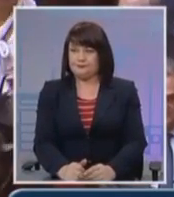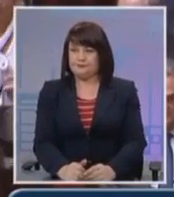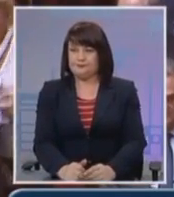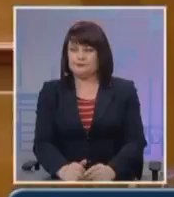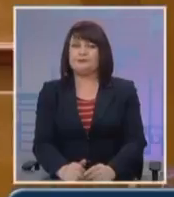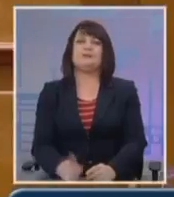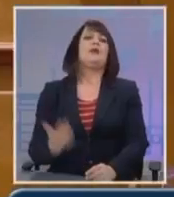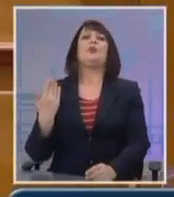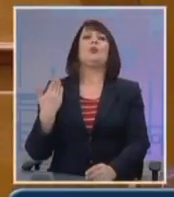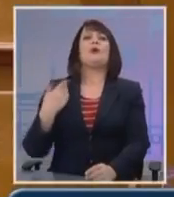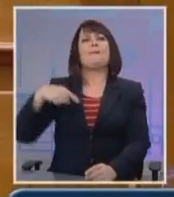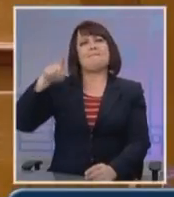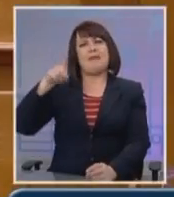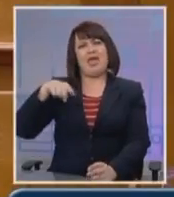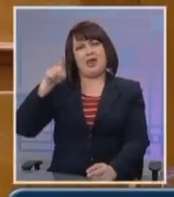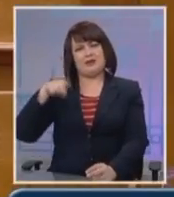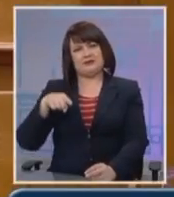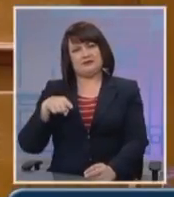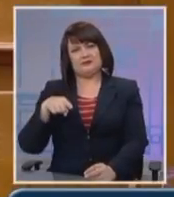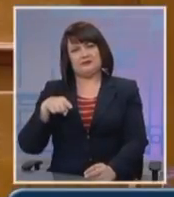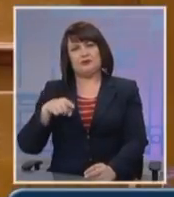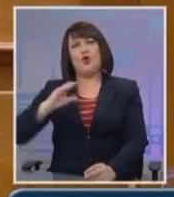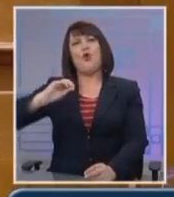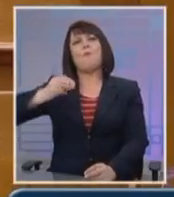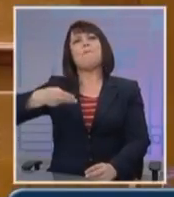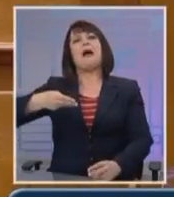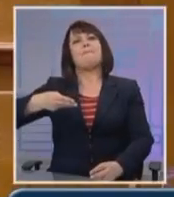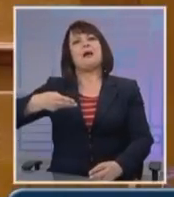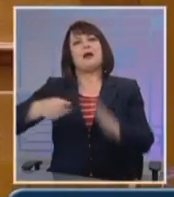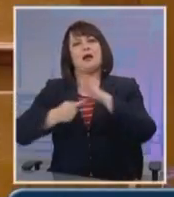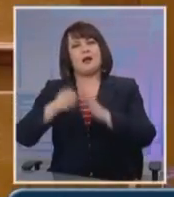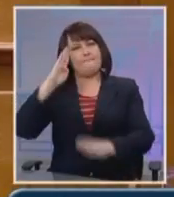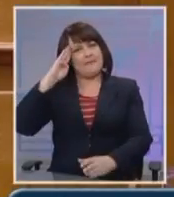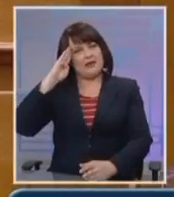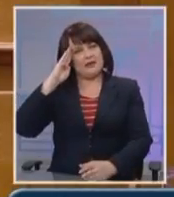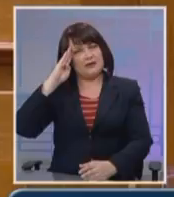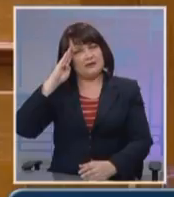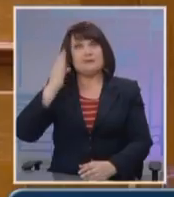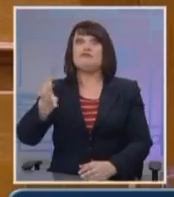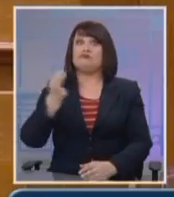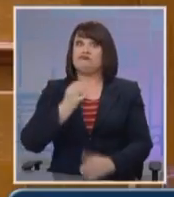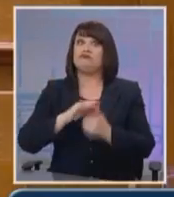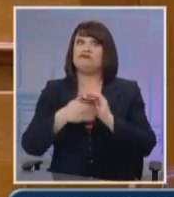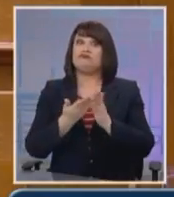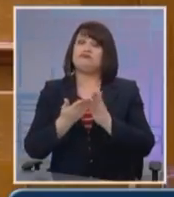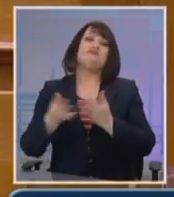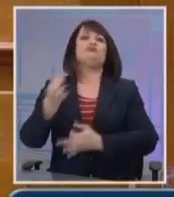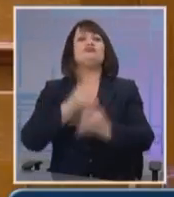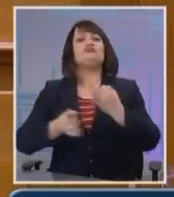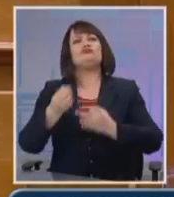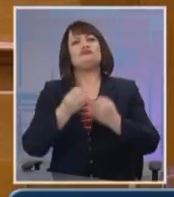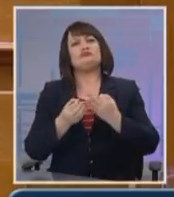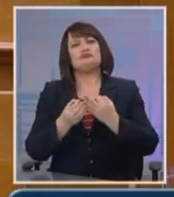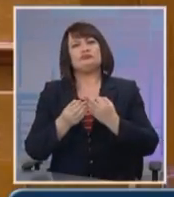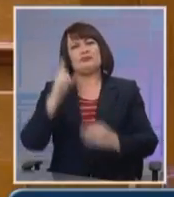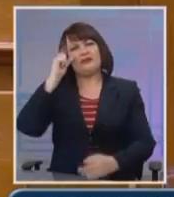Πριν από λίγες μέρες, ο πρόεδρος Ομπάμα έδωσε μια πολύ ενδιαφέρουσα ομιλία σε